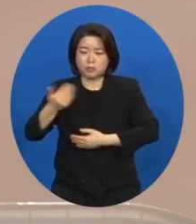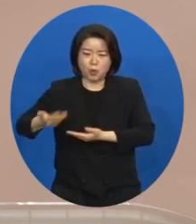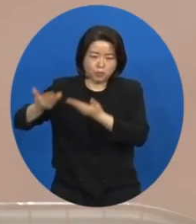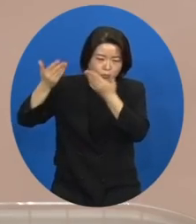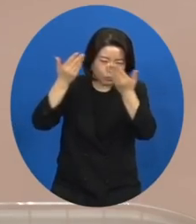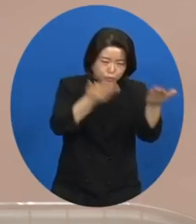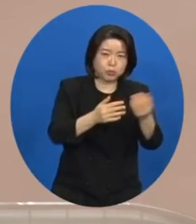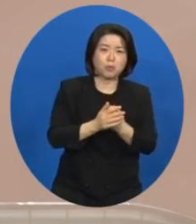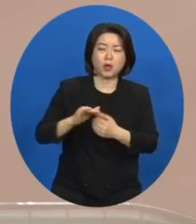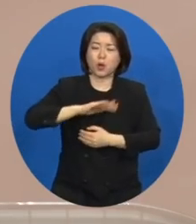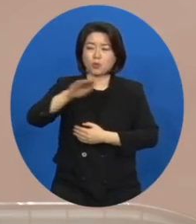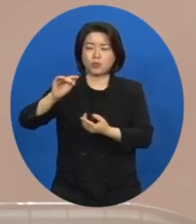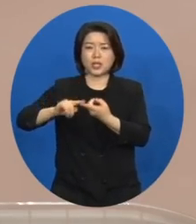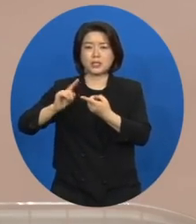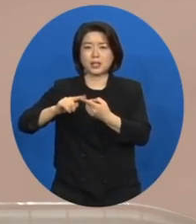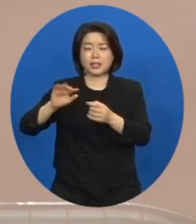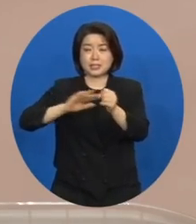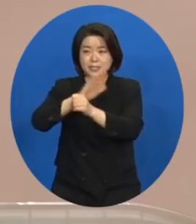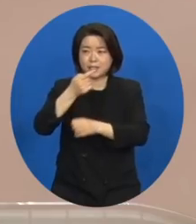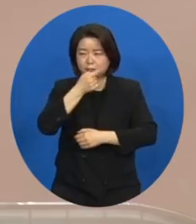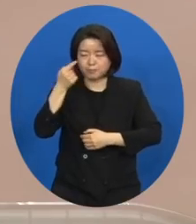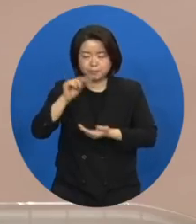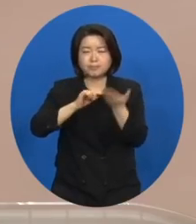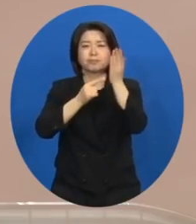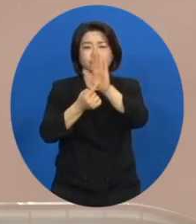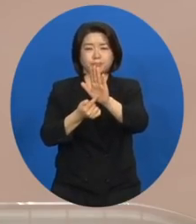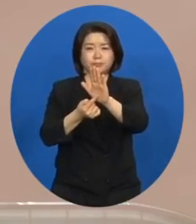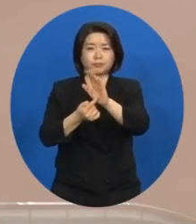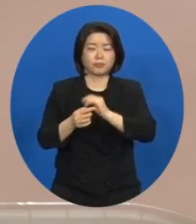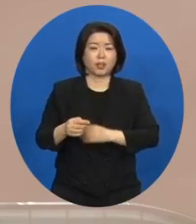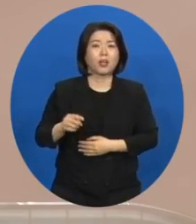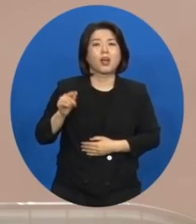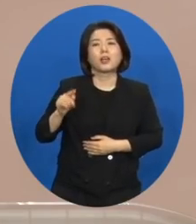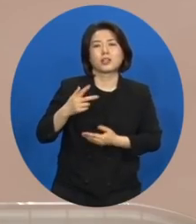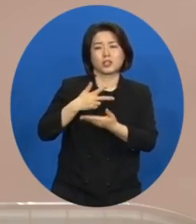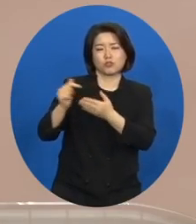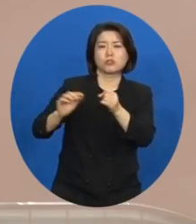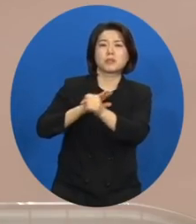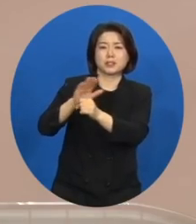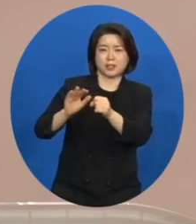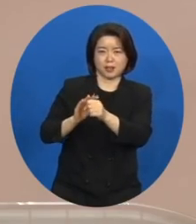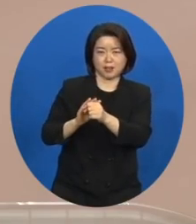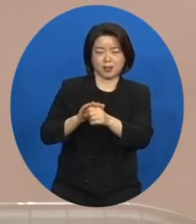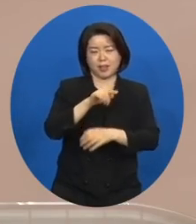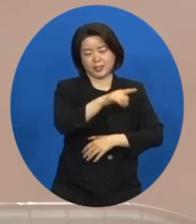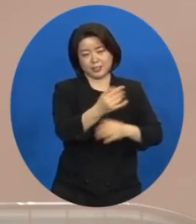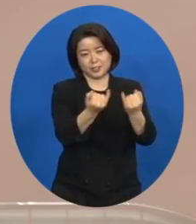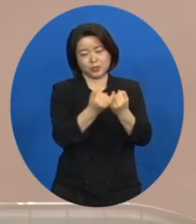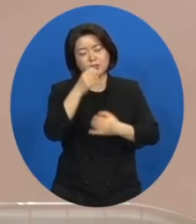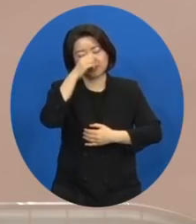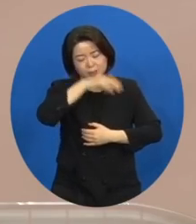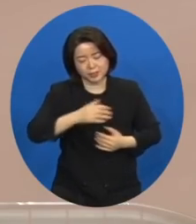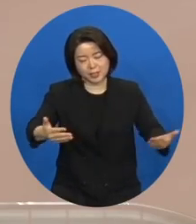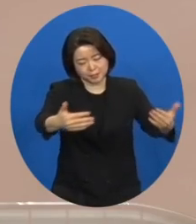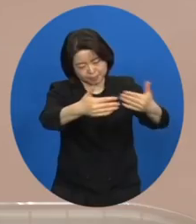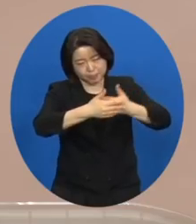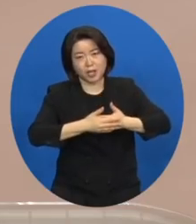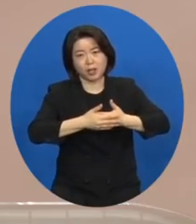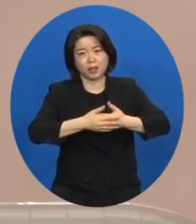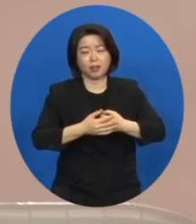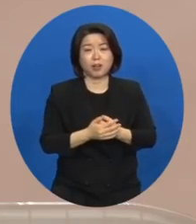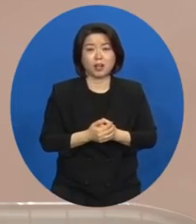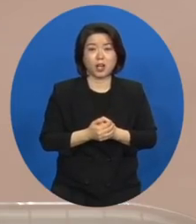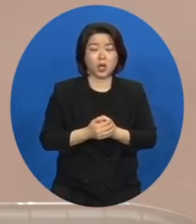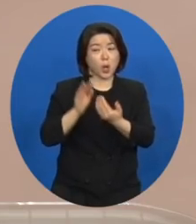사랑을 확증하셨느니라 야 이것의 주님의 사망입니다 그 여인을 그냥 받아 주잖아요 나중에 간음한